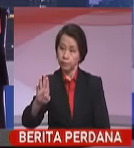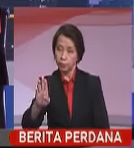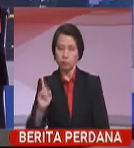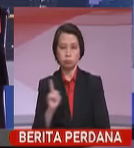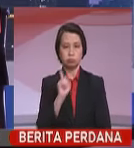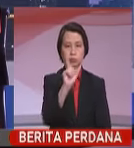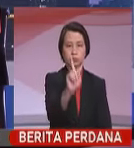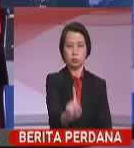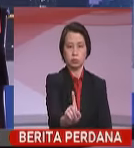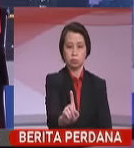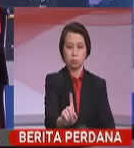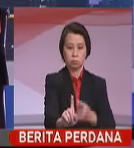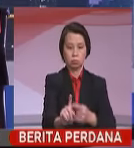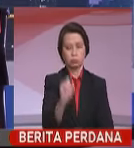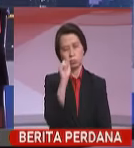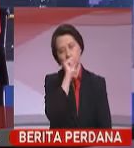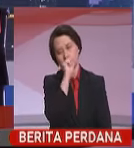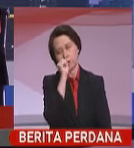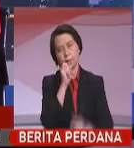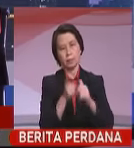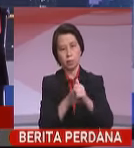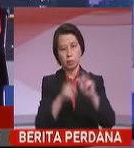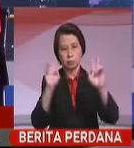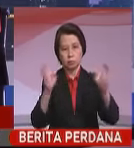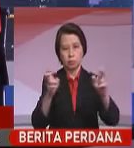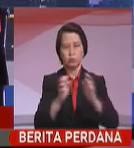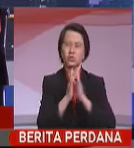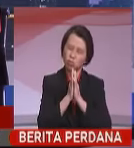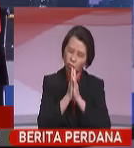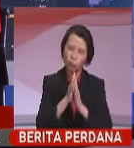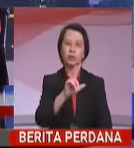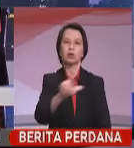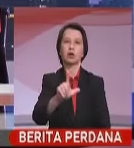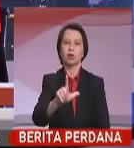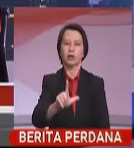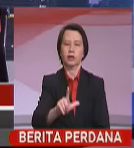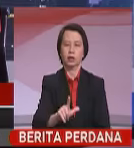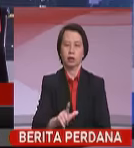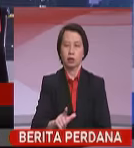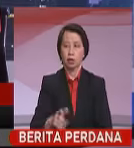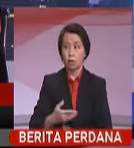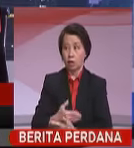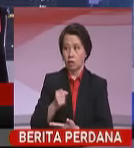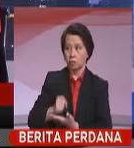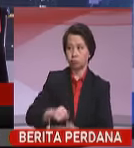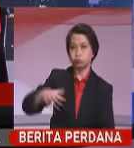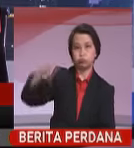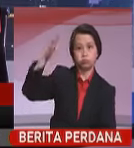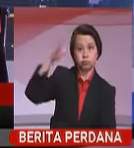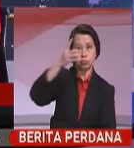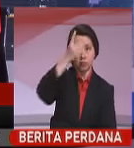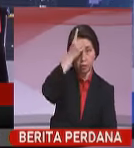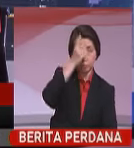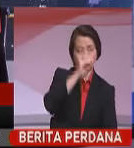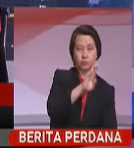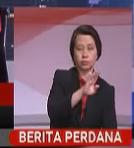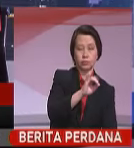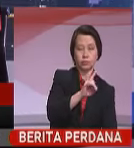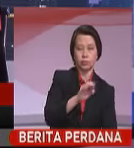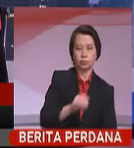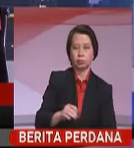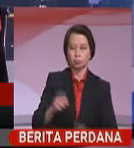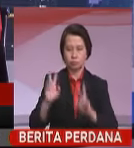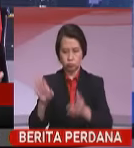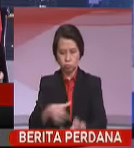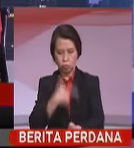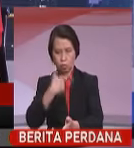tampil mempertaruhkan single pertamanya berjudul Tolonglah. Menurut anak jutawan kosmetik, Datuk Sri Bida itu, lagu Tolonglah